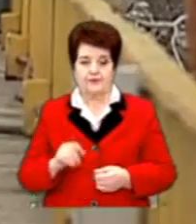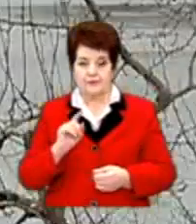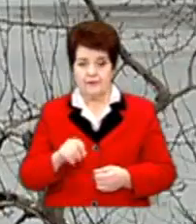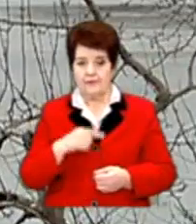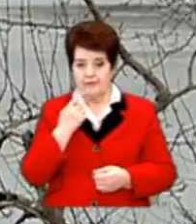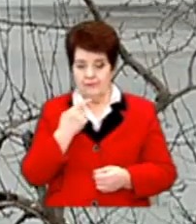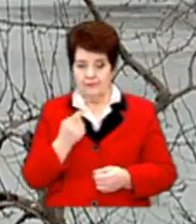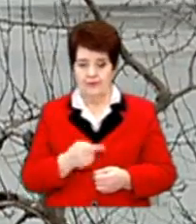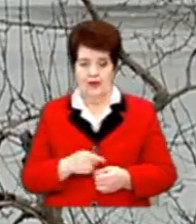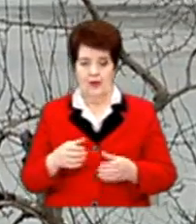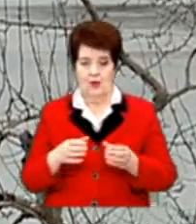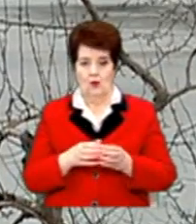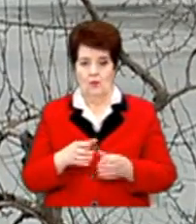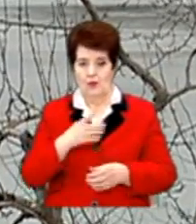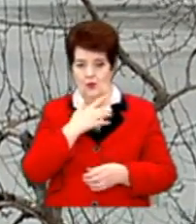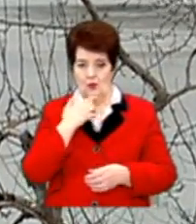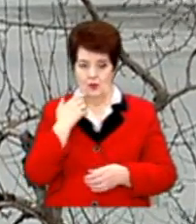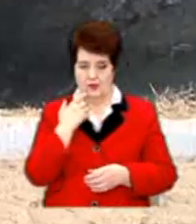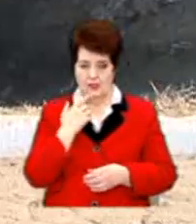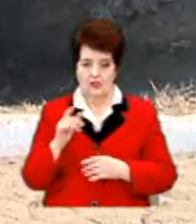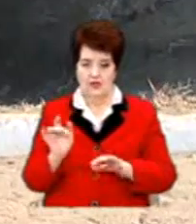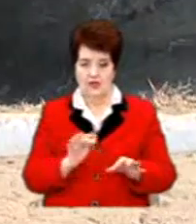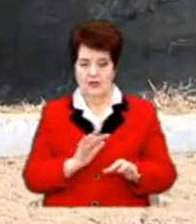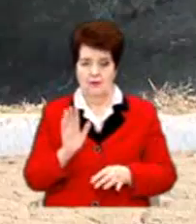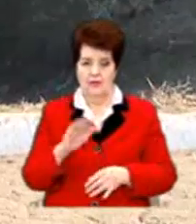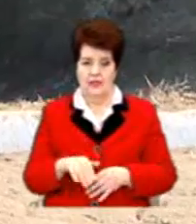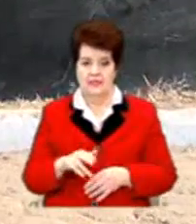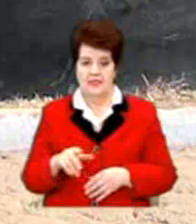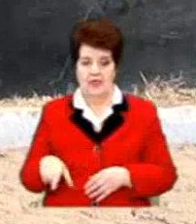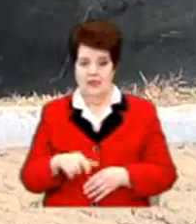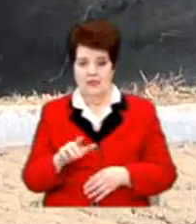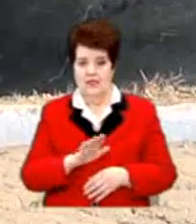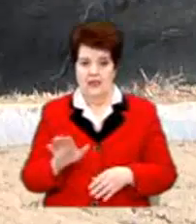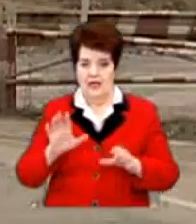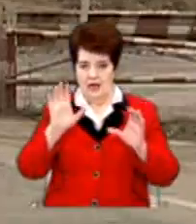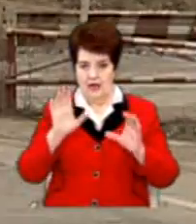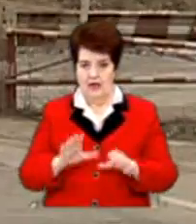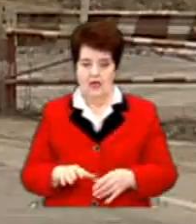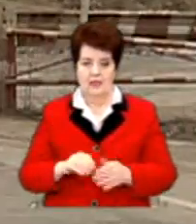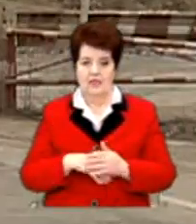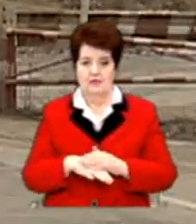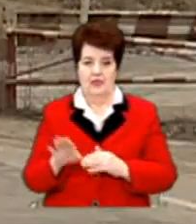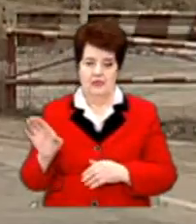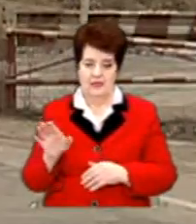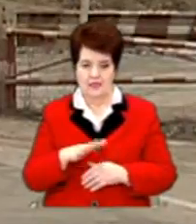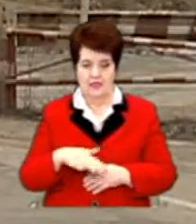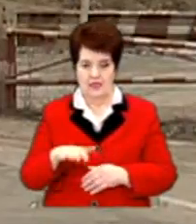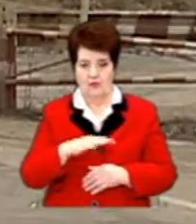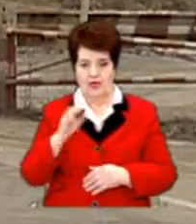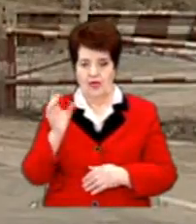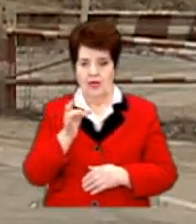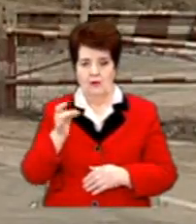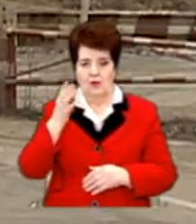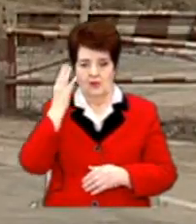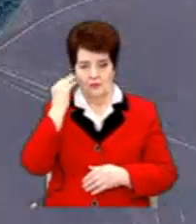că grupul operativ al trupelor ruse ce staționează peste Nistru este unul ilegal și trebuie să părăsească teritoriul Republicii Moldova.